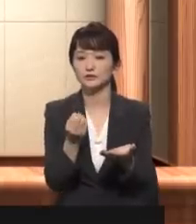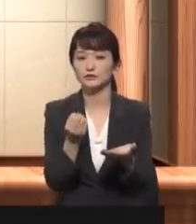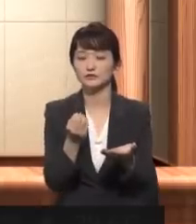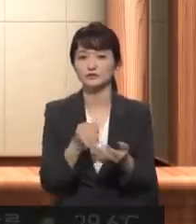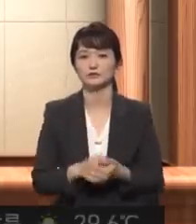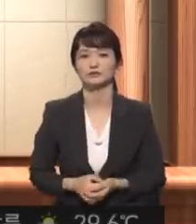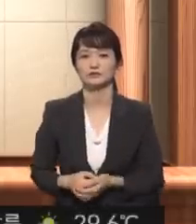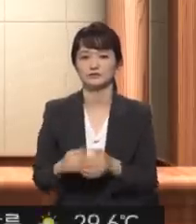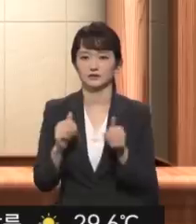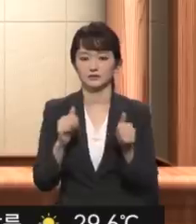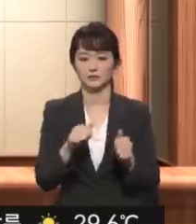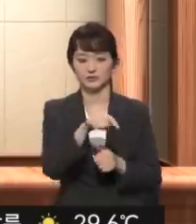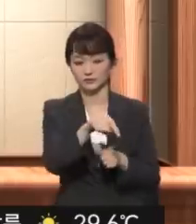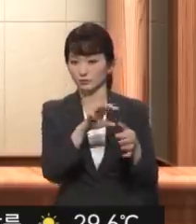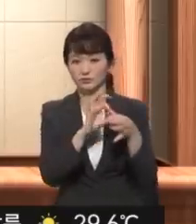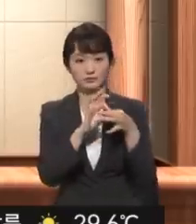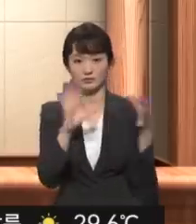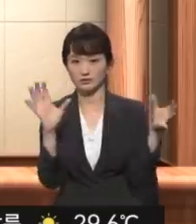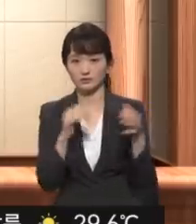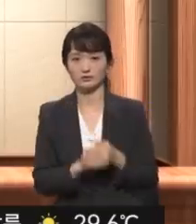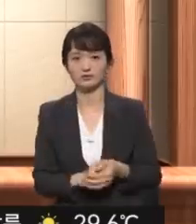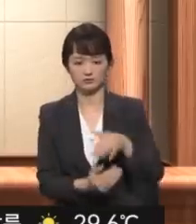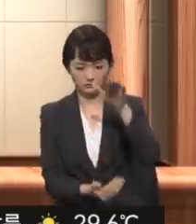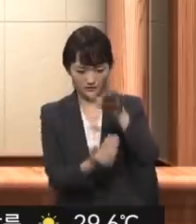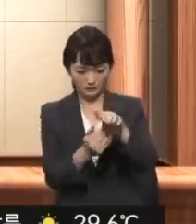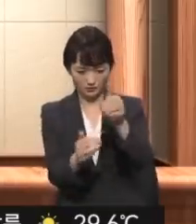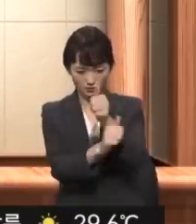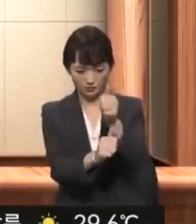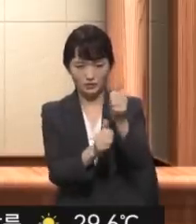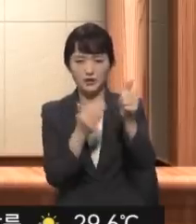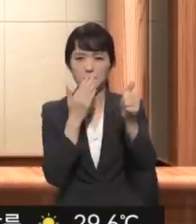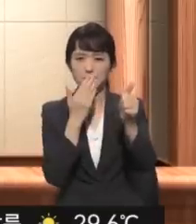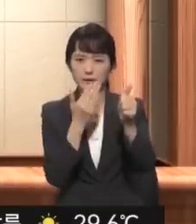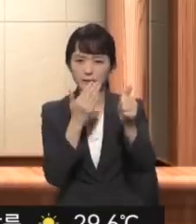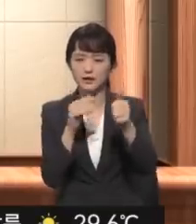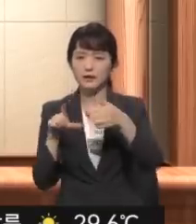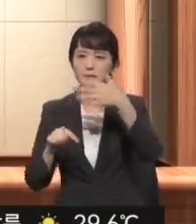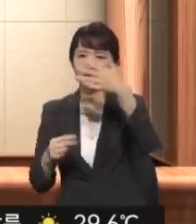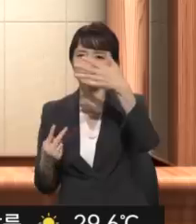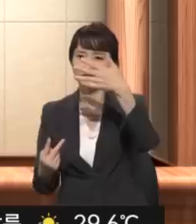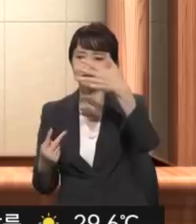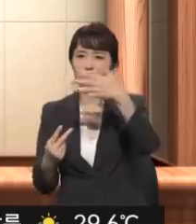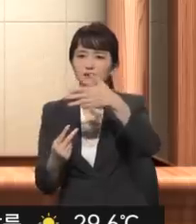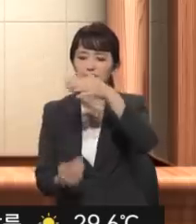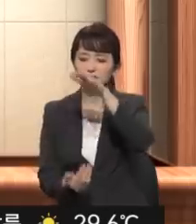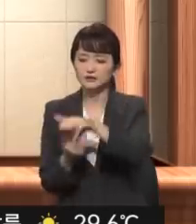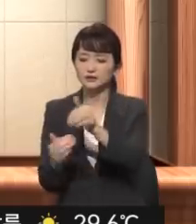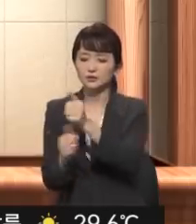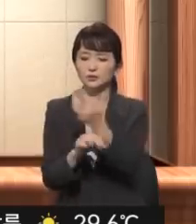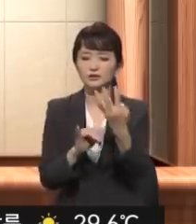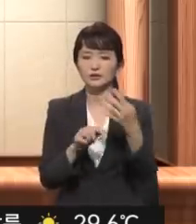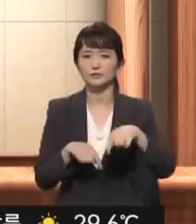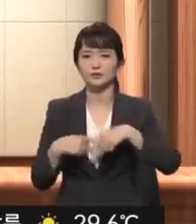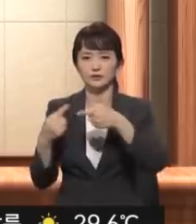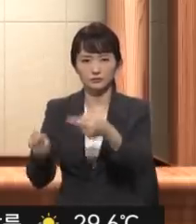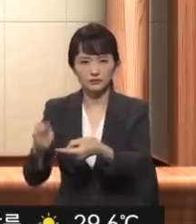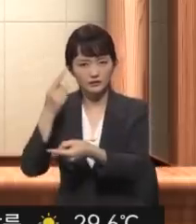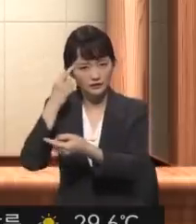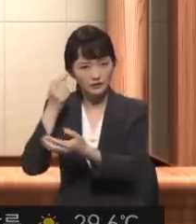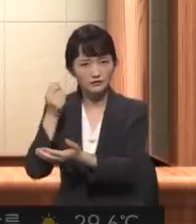법원은 걷고 상관없이 최고의 운영이 가능 했고 실제 8월 2일 나는 최고의 내 명만 참석해서 의결을